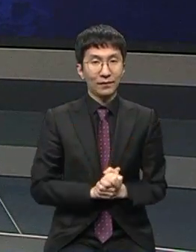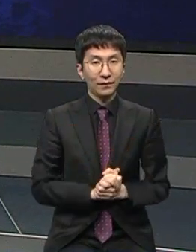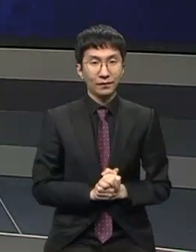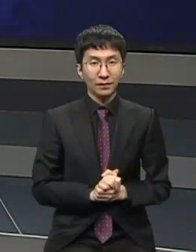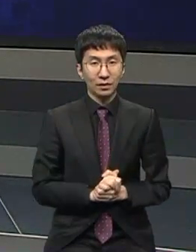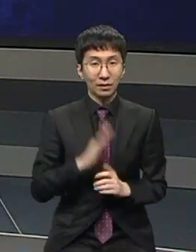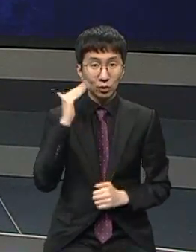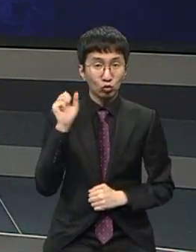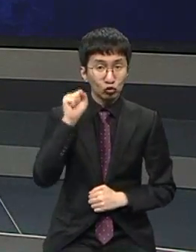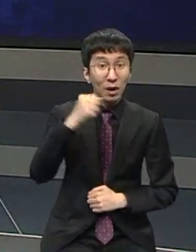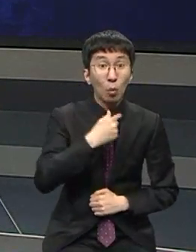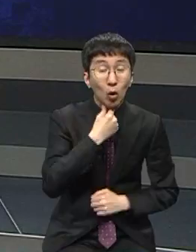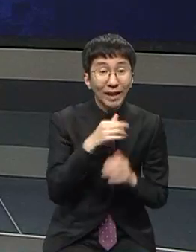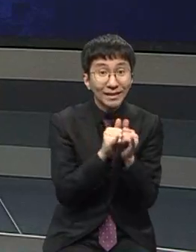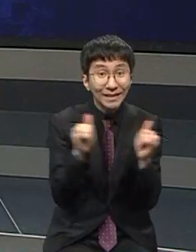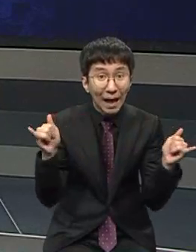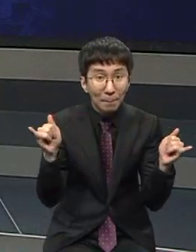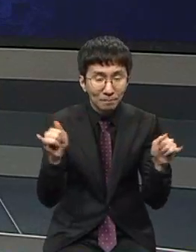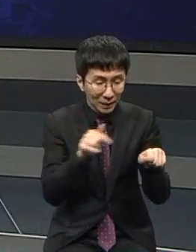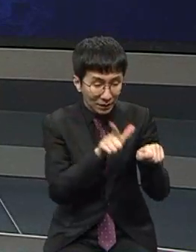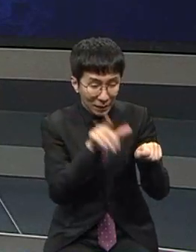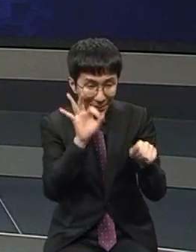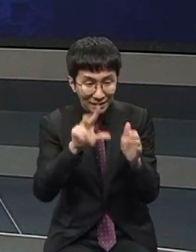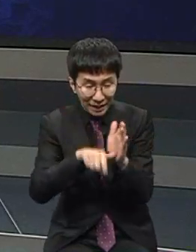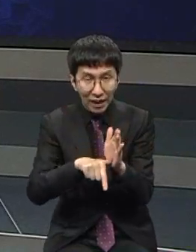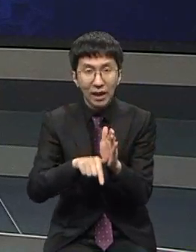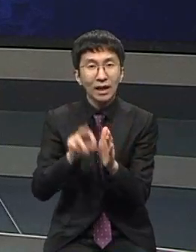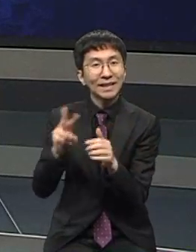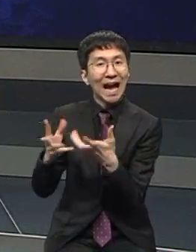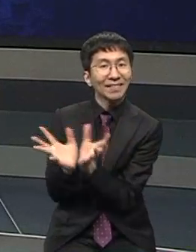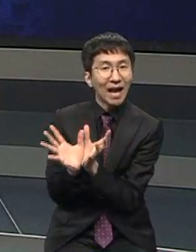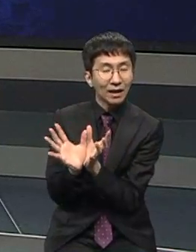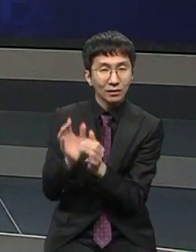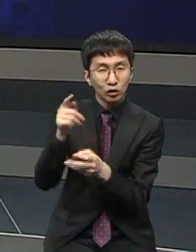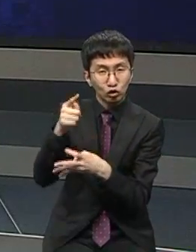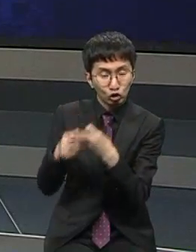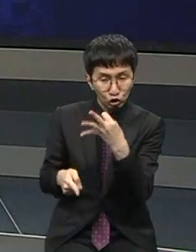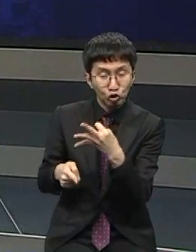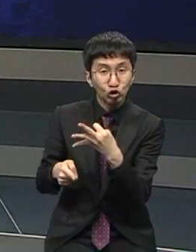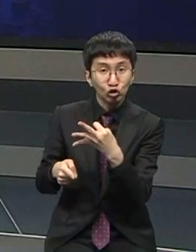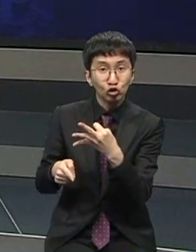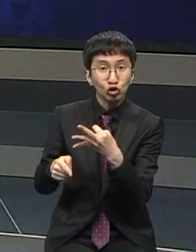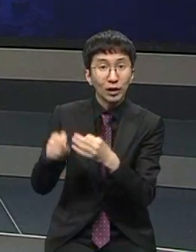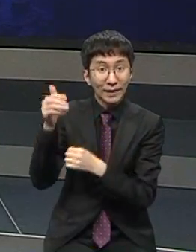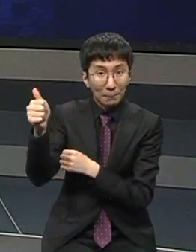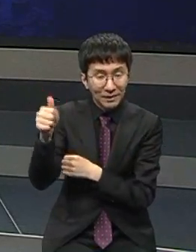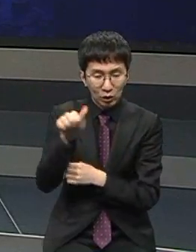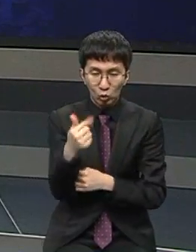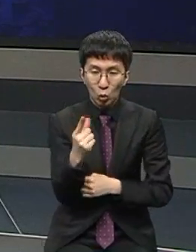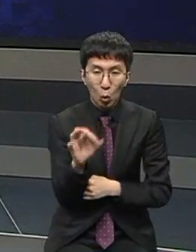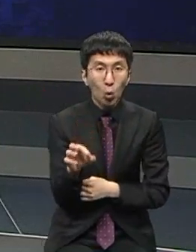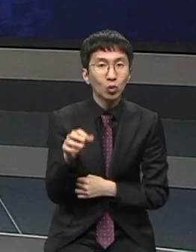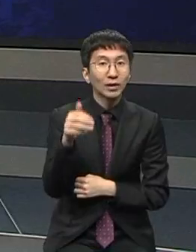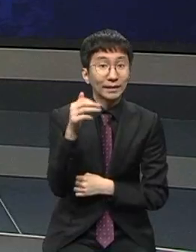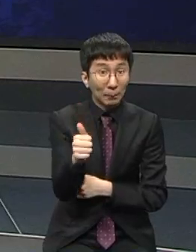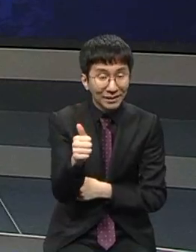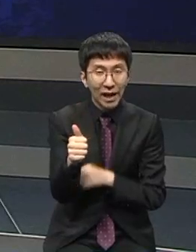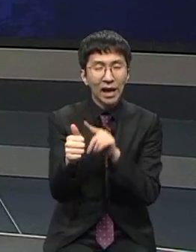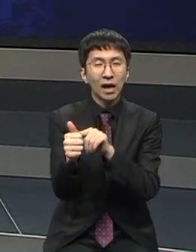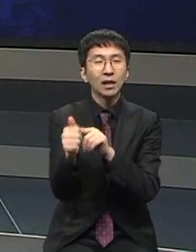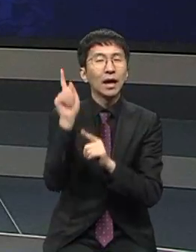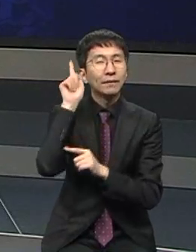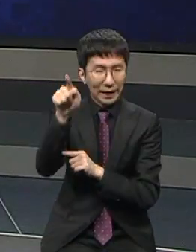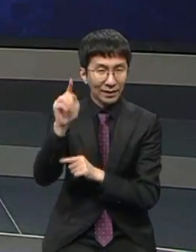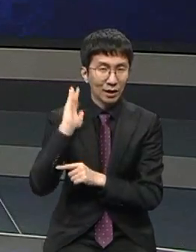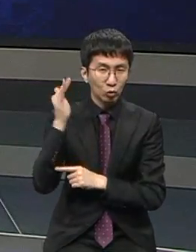대선 주자들의 일정을 정리해보면 먼저 야권에서는 윤석열 전 검찰총장과 홍준표 의원이 내일 각각